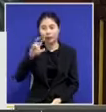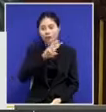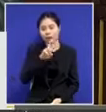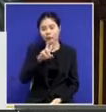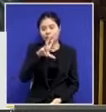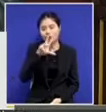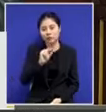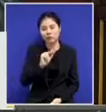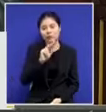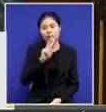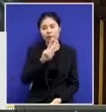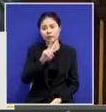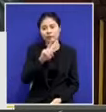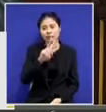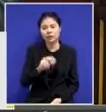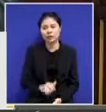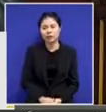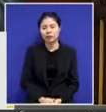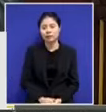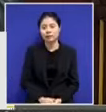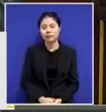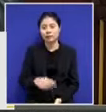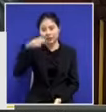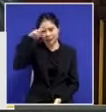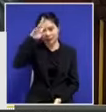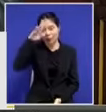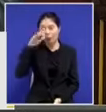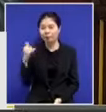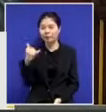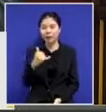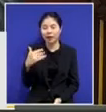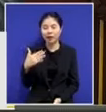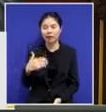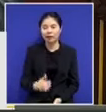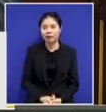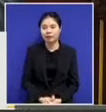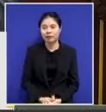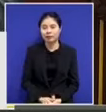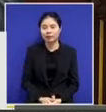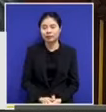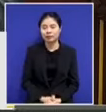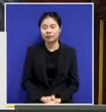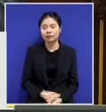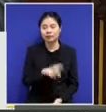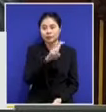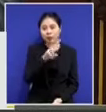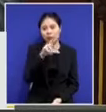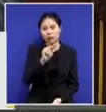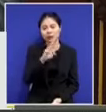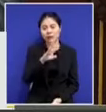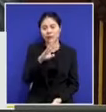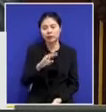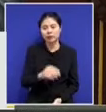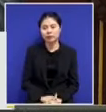232นายธนาธรหยุดปฏิบัติหน้าที่234นายธรร